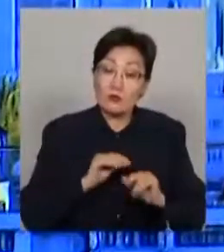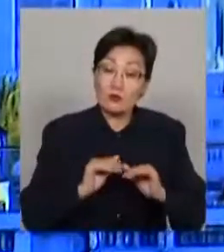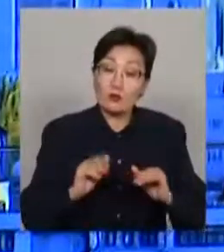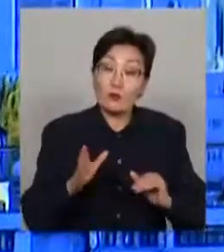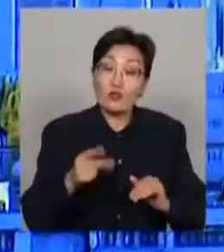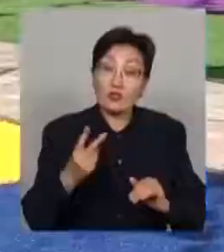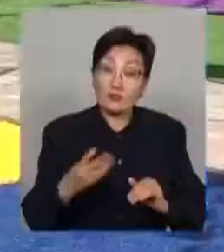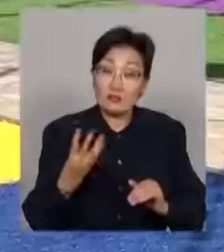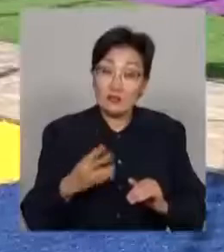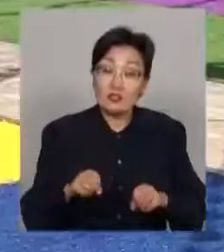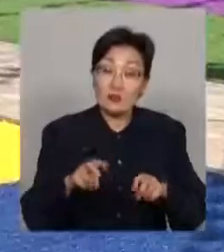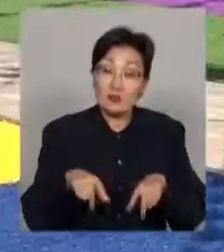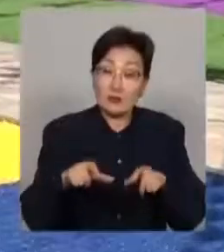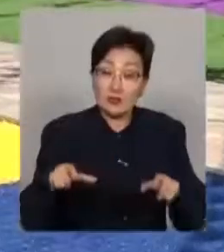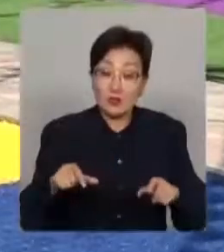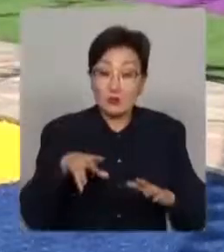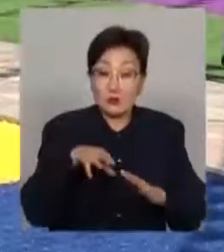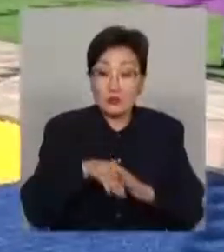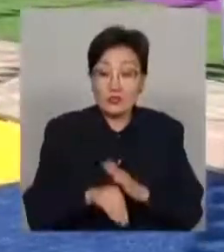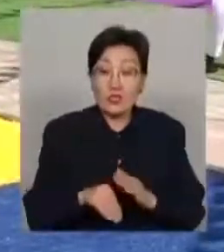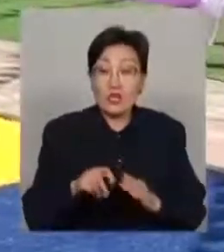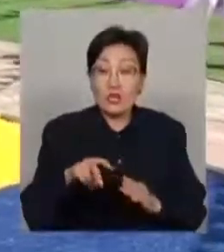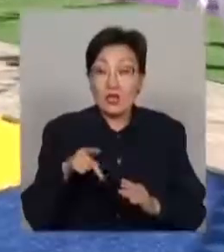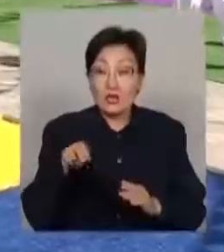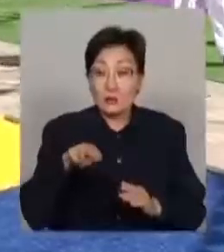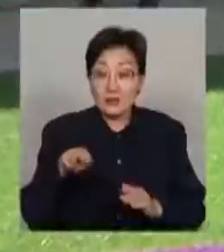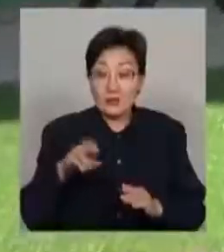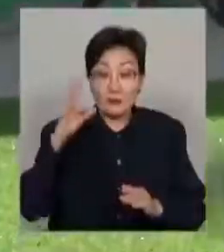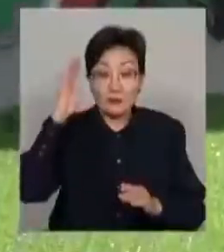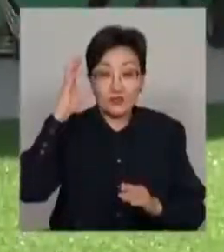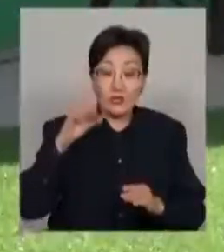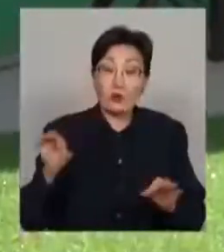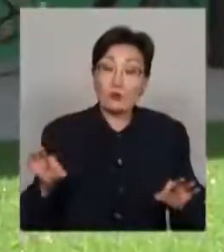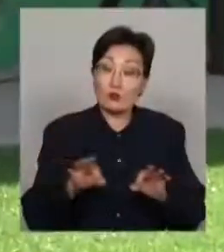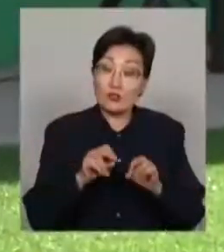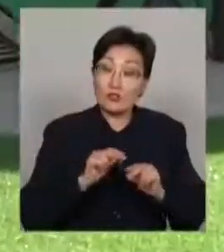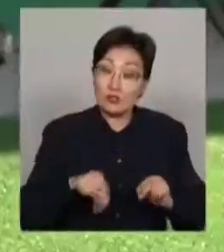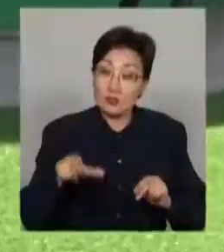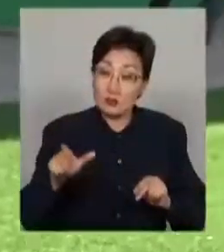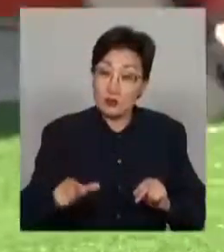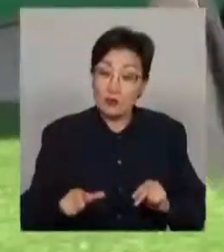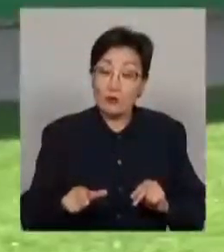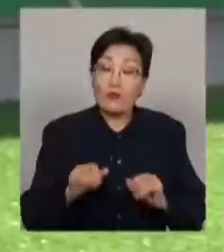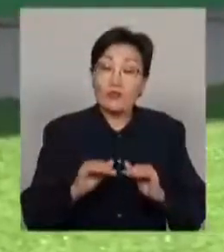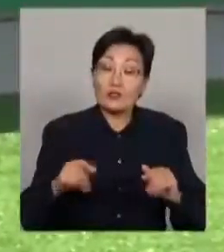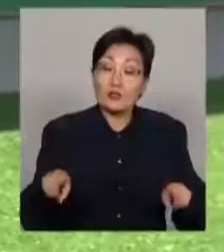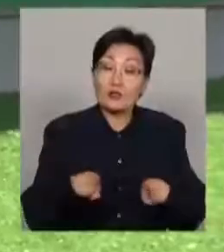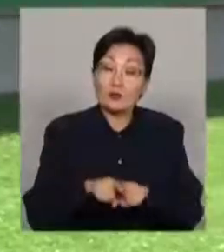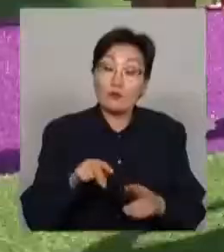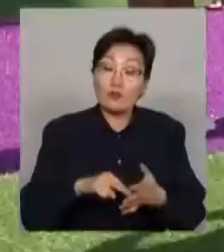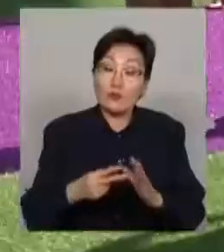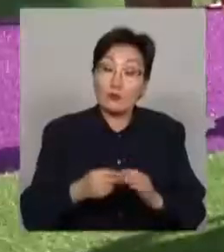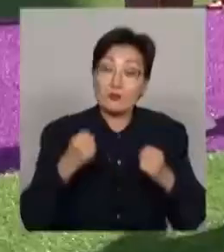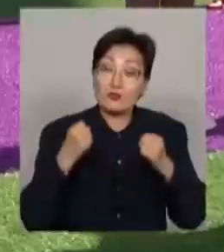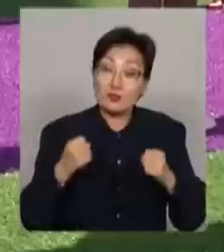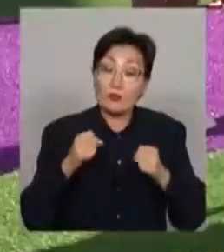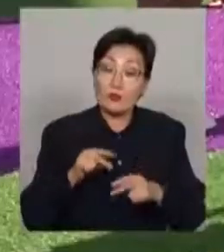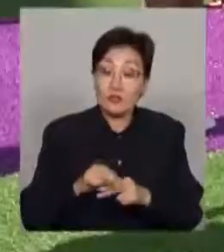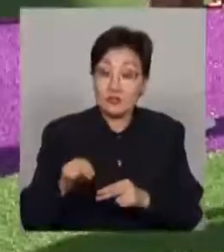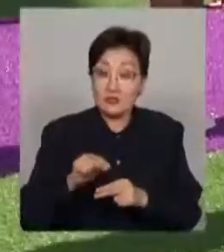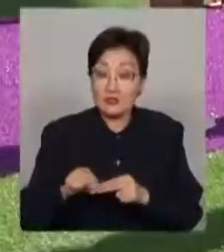будут 24 специалиста, в том числе логопеды, психологи и музыканты. Для дошколя также предусмотрены спортивные секции